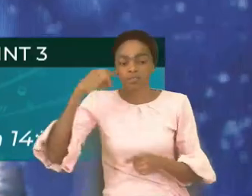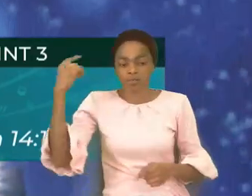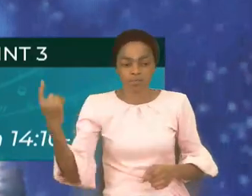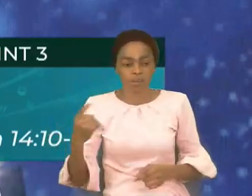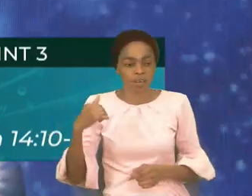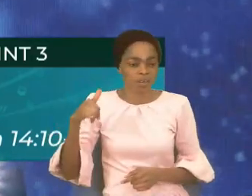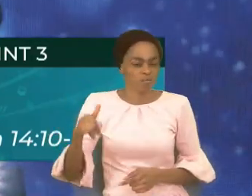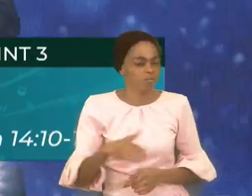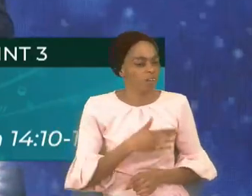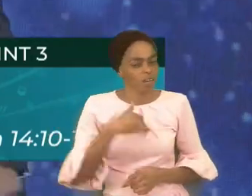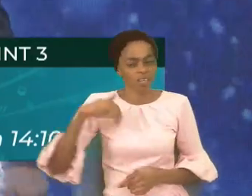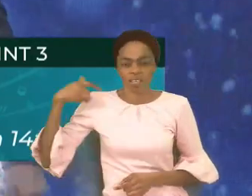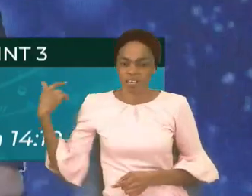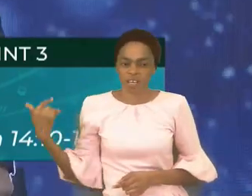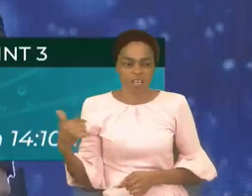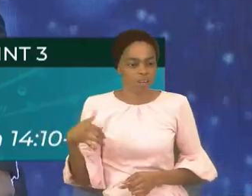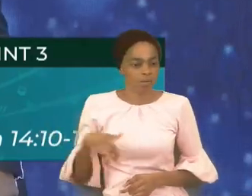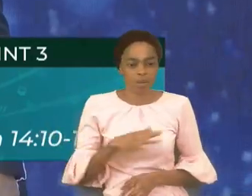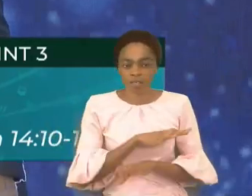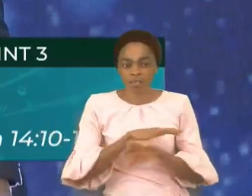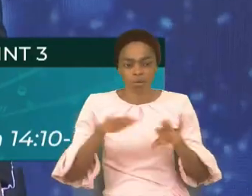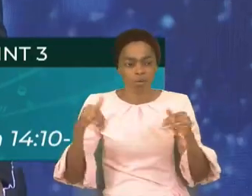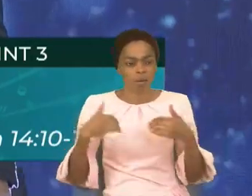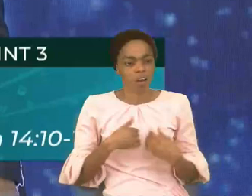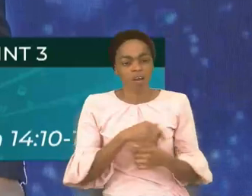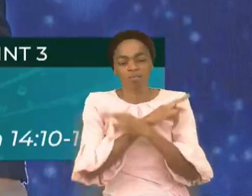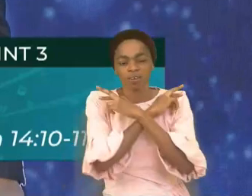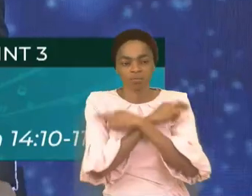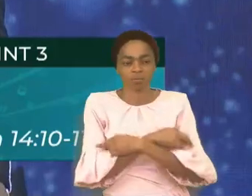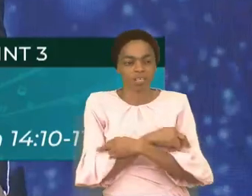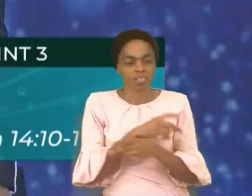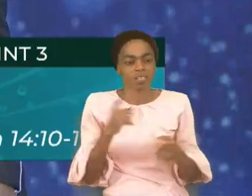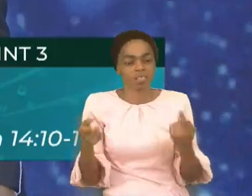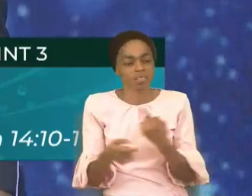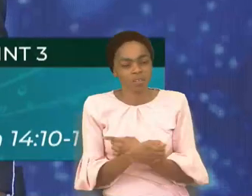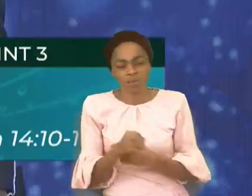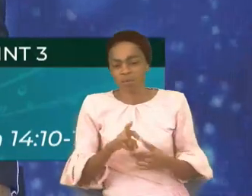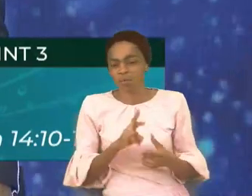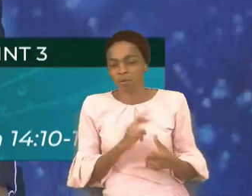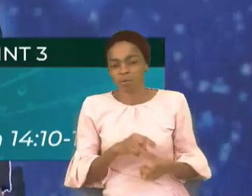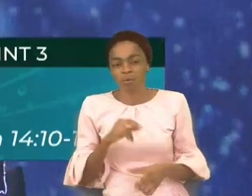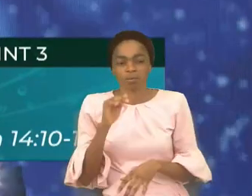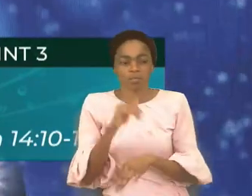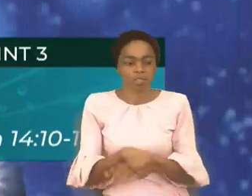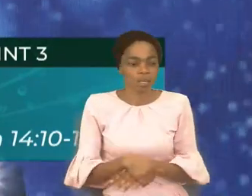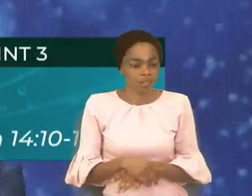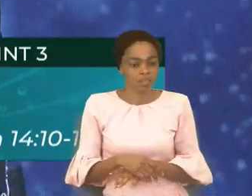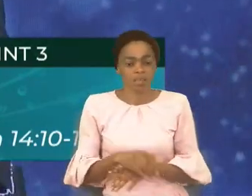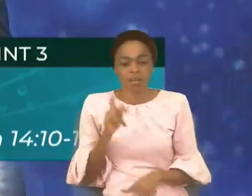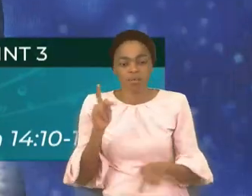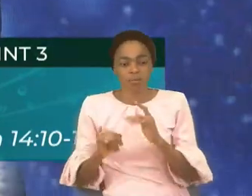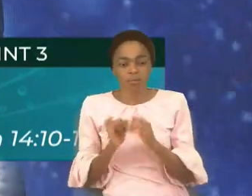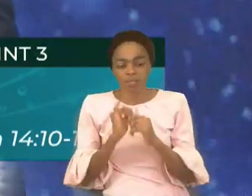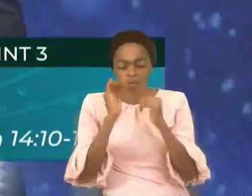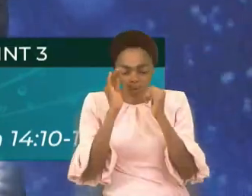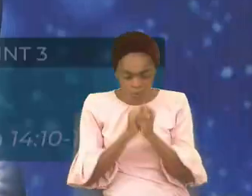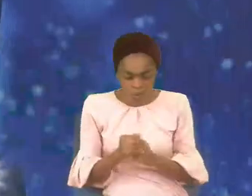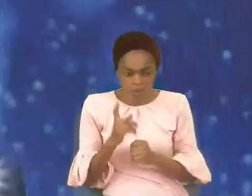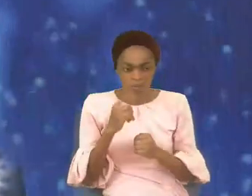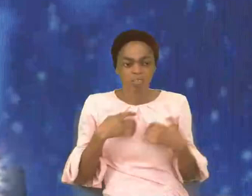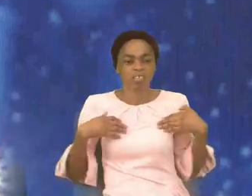de repos ni jour ni nuit. Ceux qui adorent la bête et son image, et quiconque reçoit